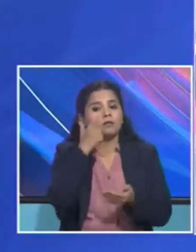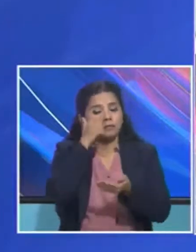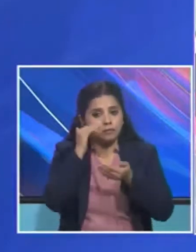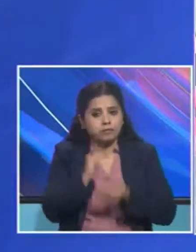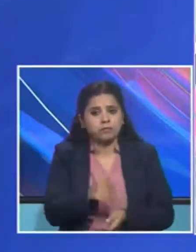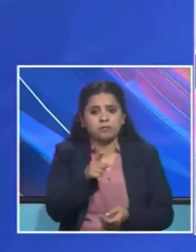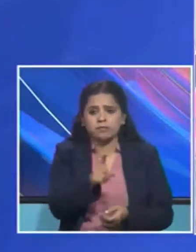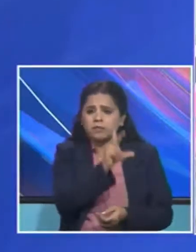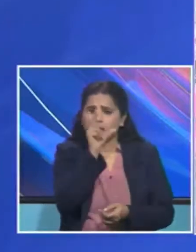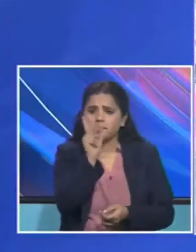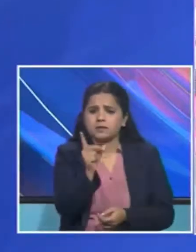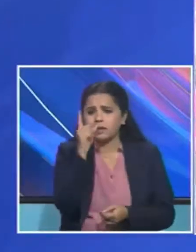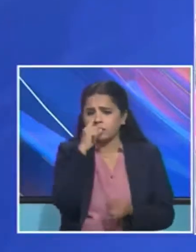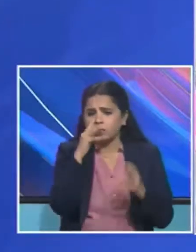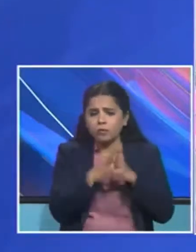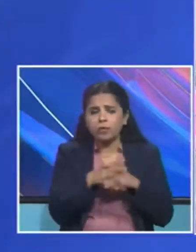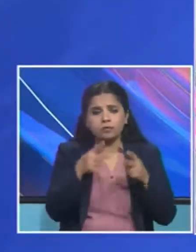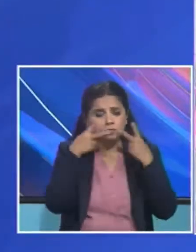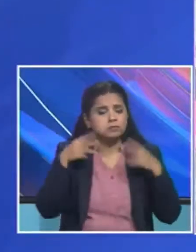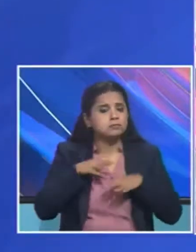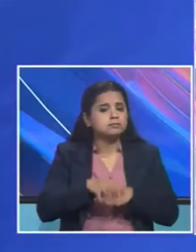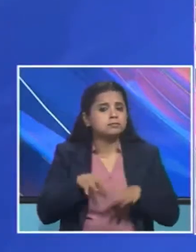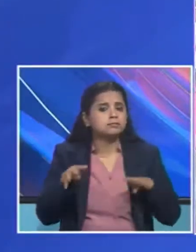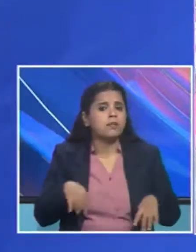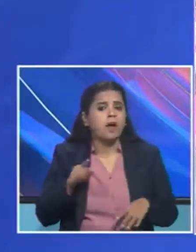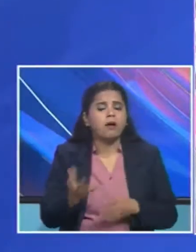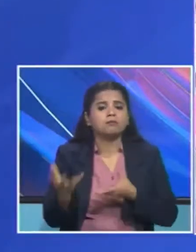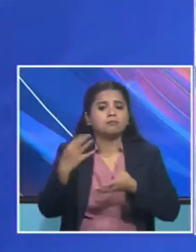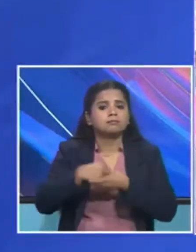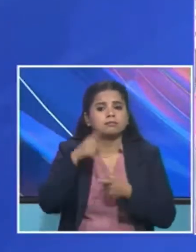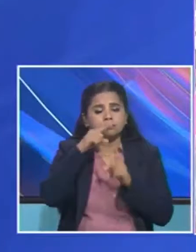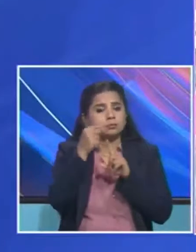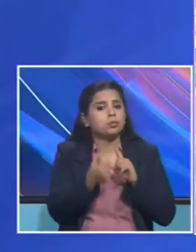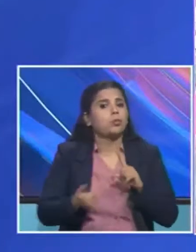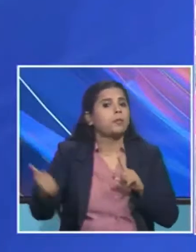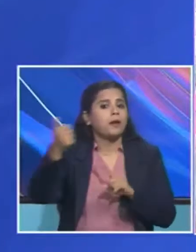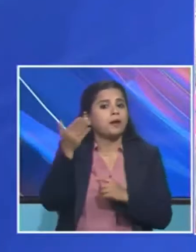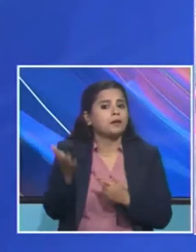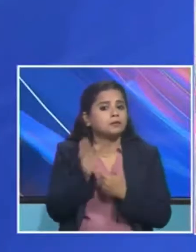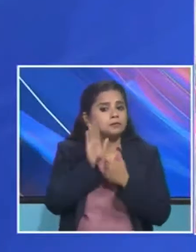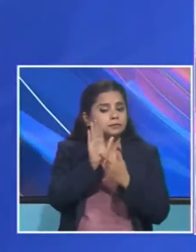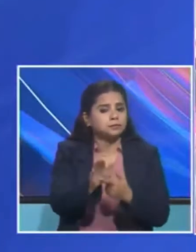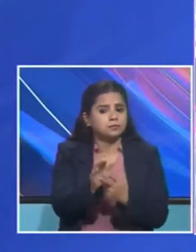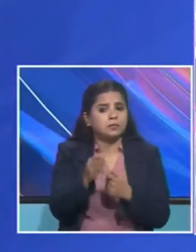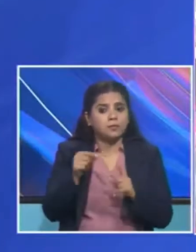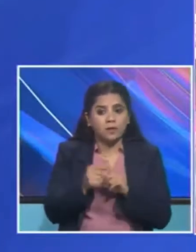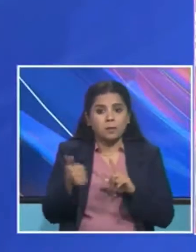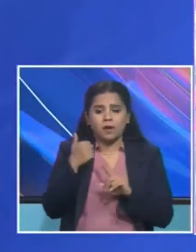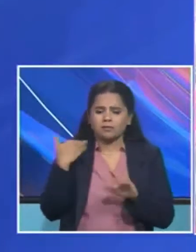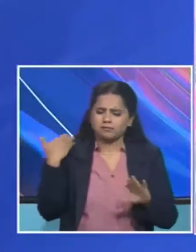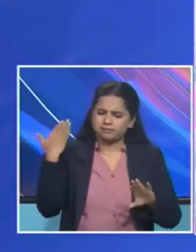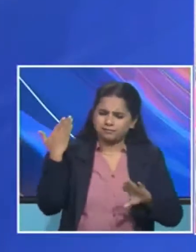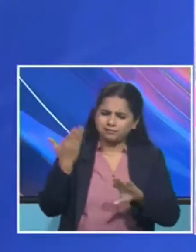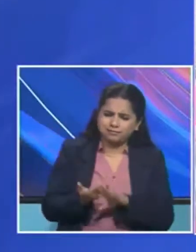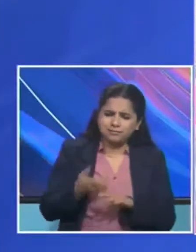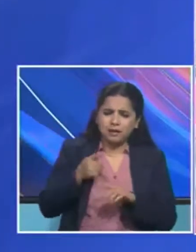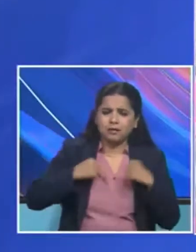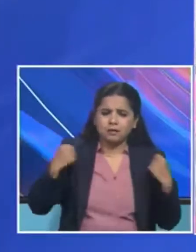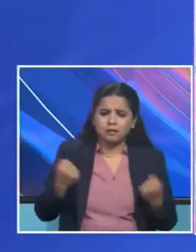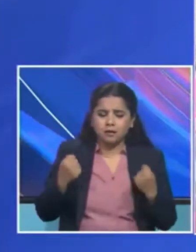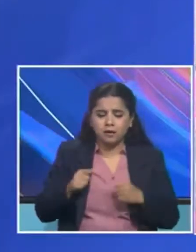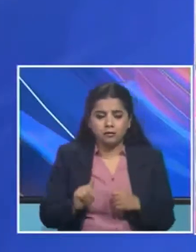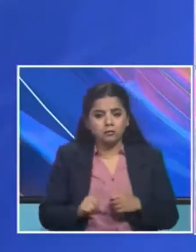दूसरी महिला राष्ट्रपति और जनजातीय समुदाय से राष्ट्रपति पद तक का सफर तय करने वाली